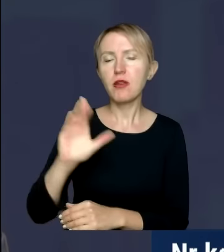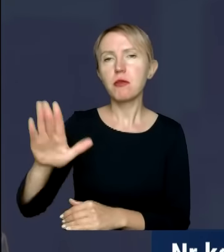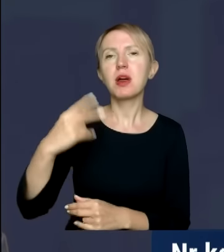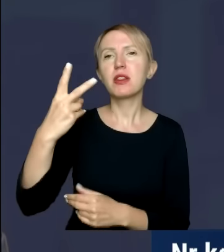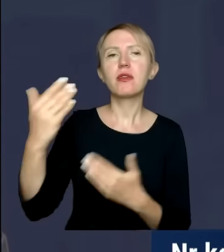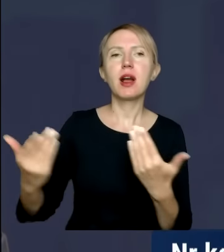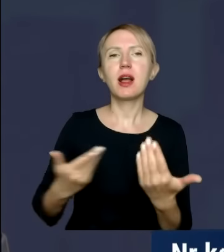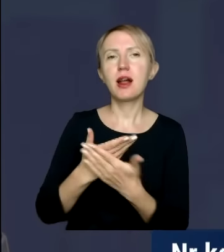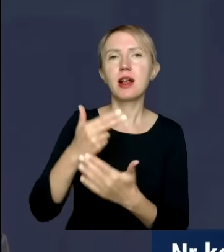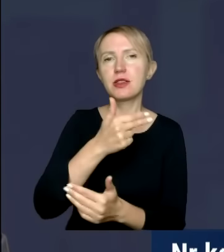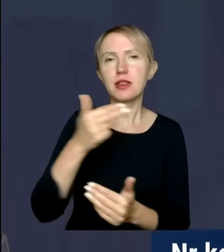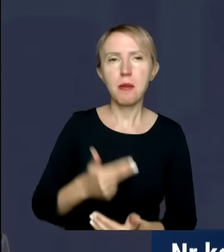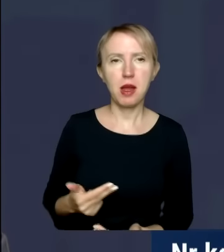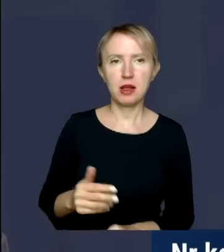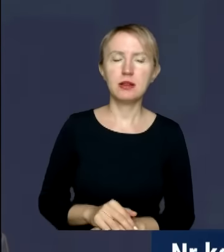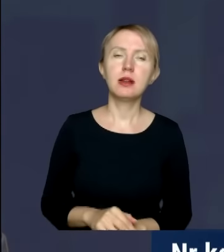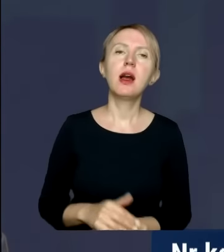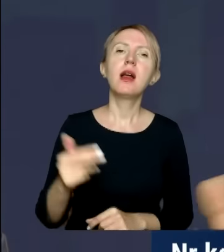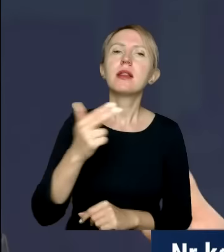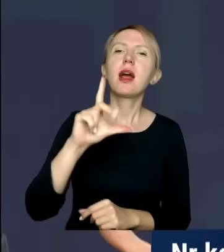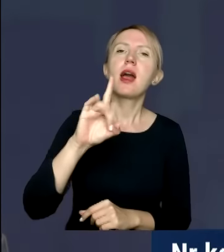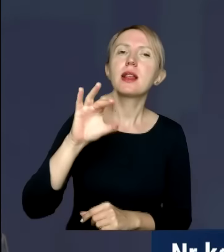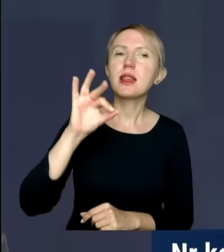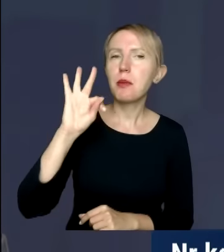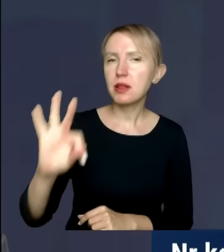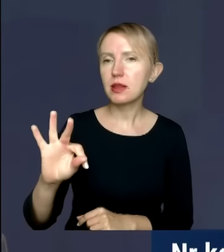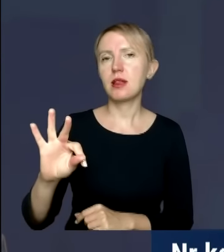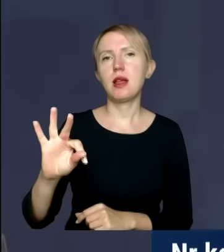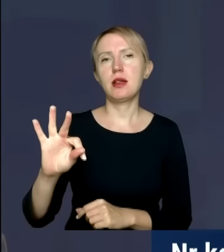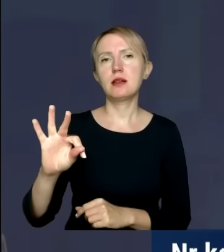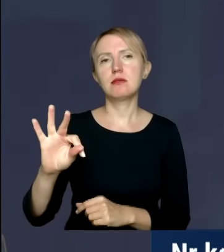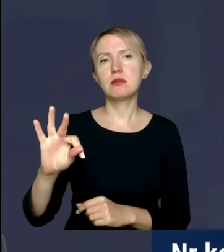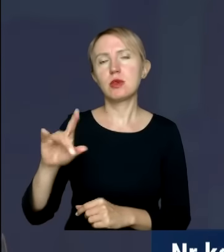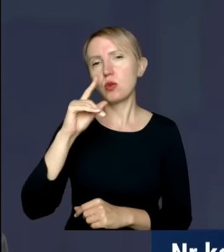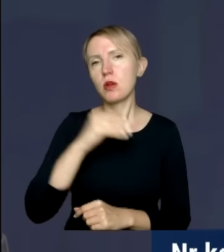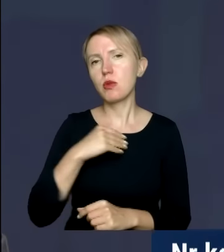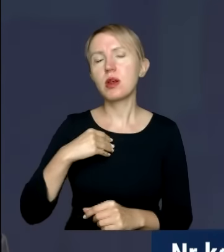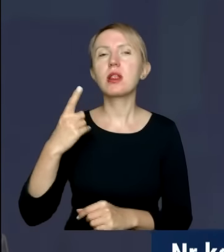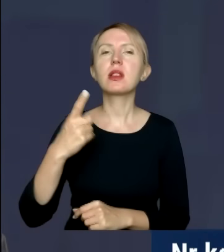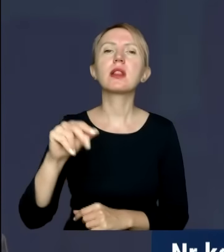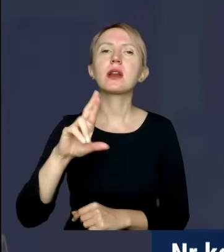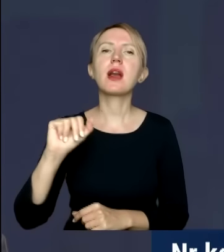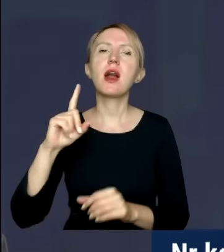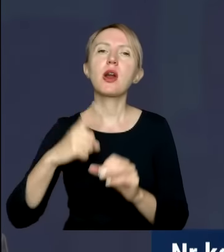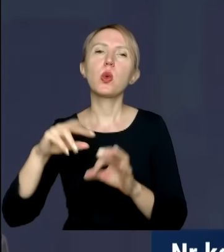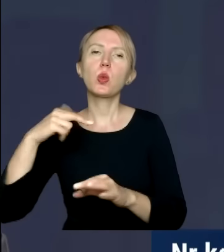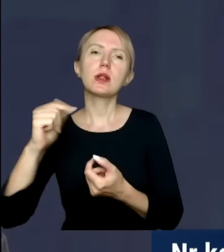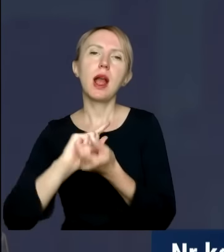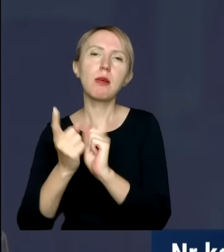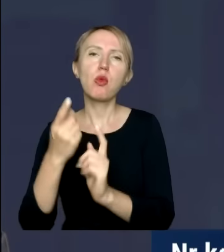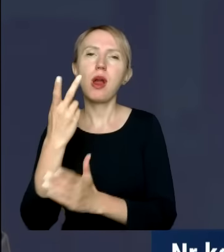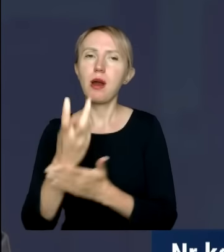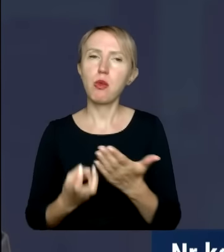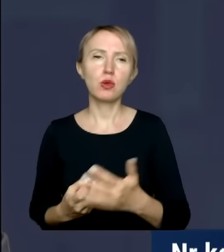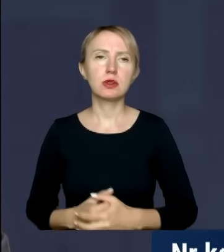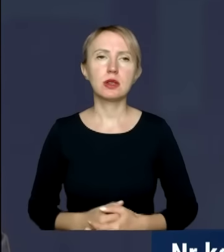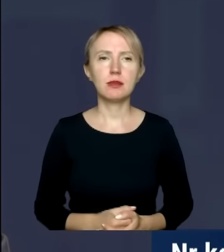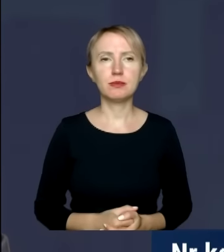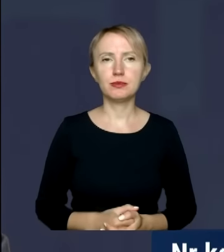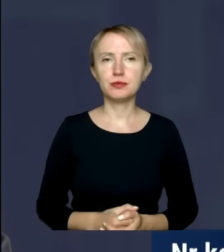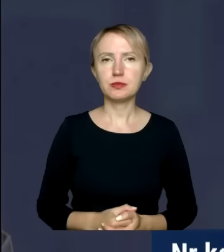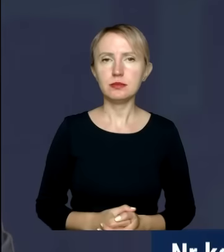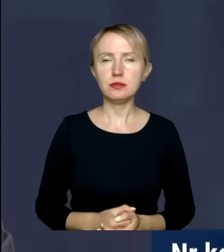Pol albo tematy związane z lgbt w tym przypadku mówi się o dragach no albo oczywiście aborcja bo to zawsze są propozycje